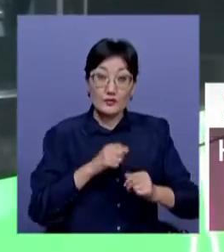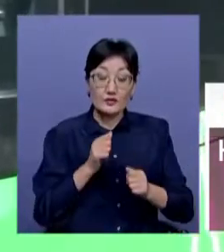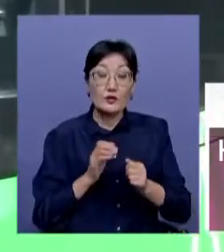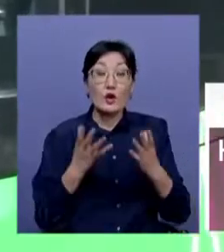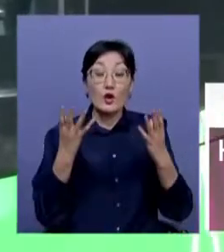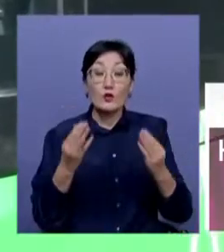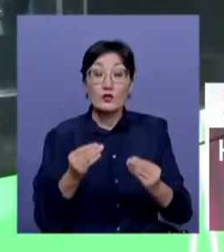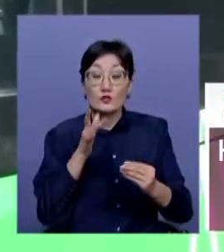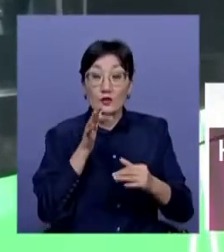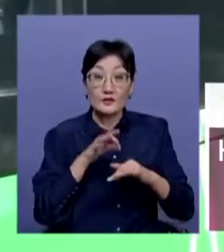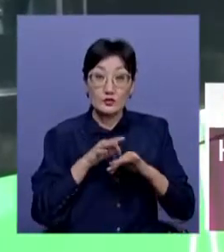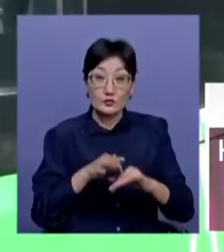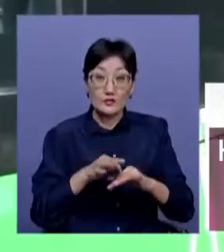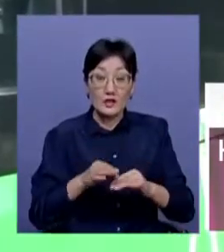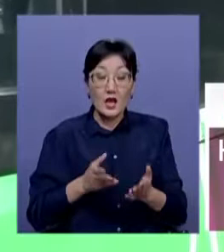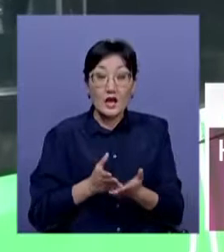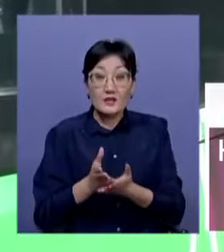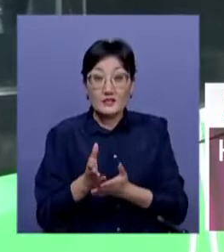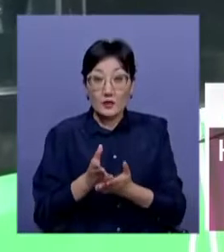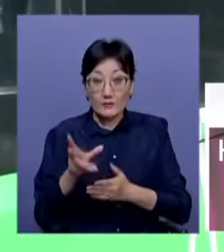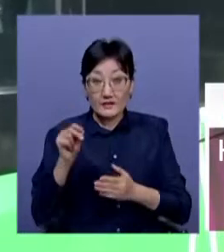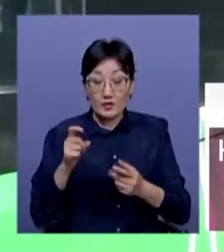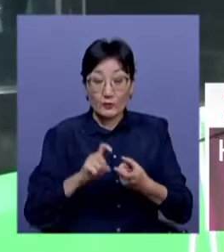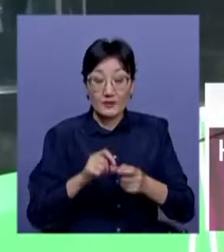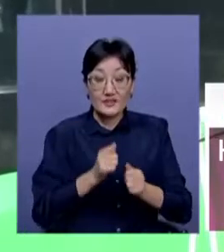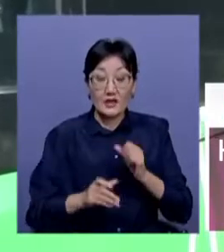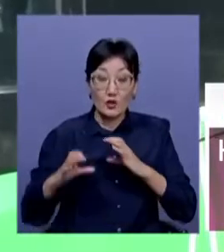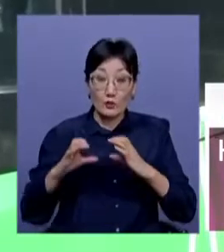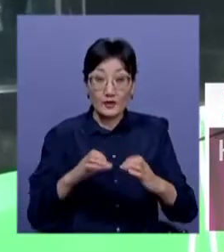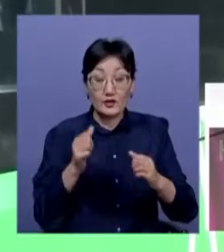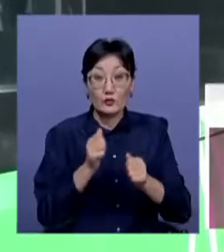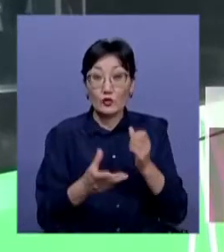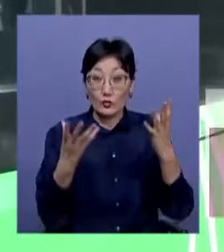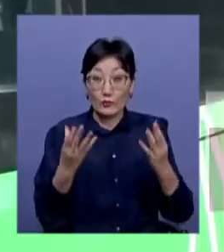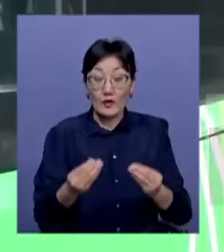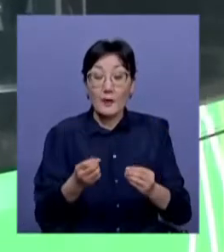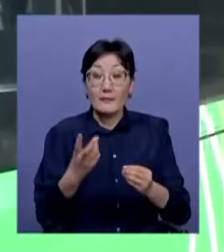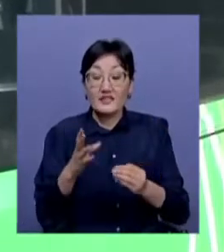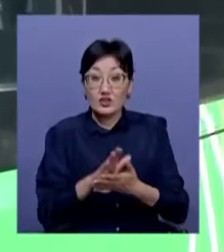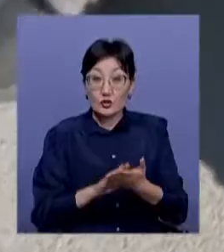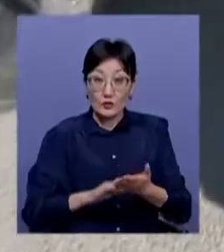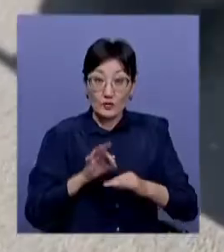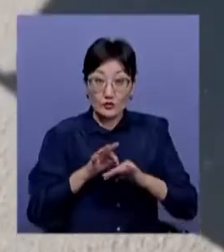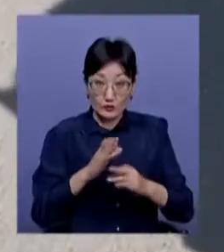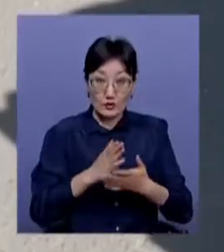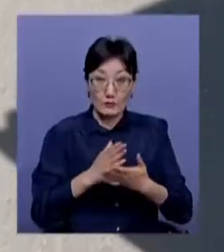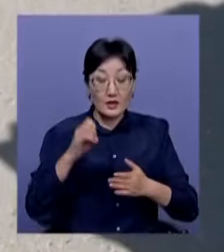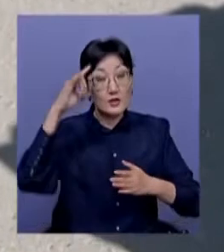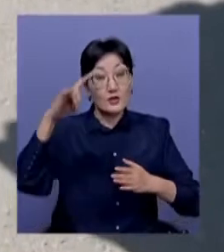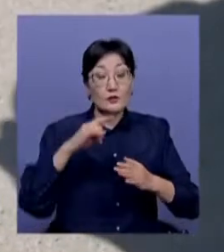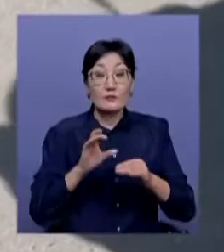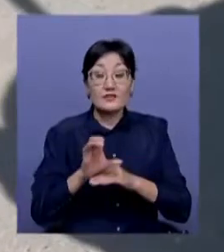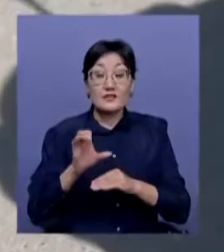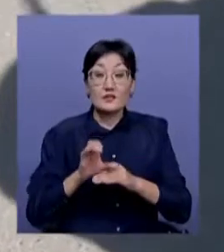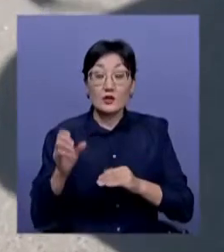күндізгі уақытта жүріп жатыр. Рейс санына байланысты әрбір автобус күніне бірнеше рет залалсыздандырылады. Қазақстанда